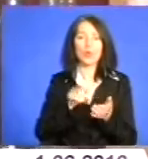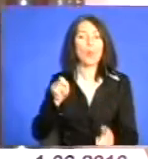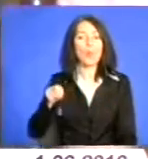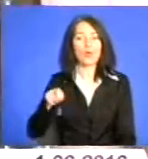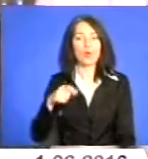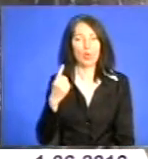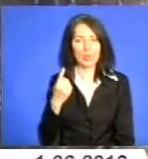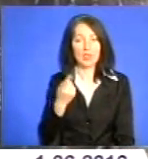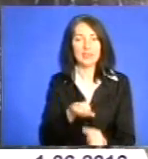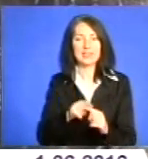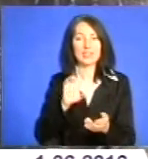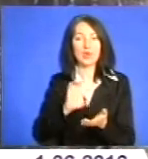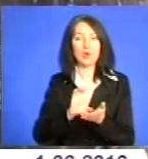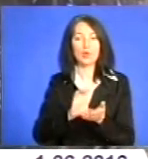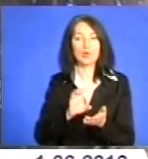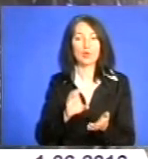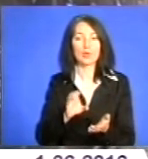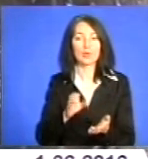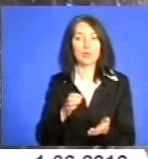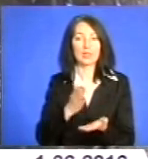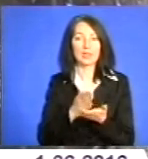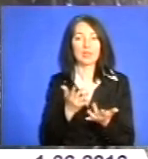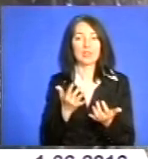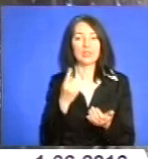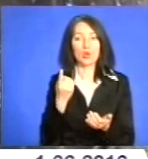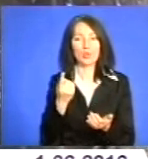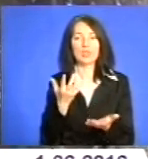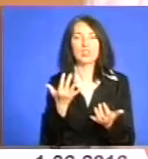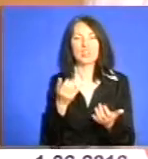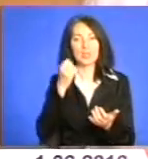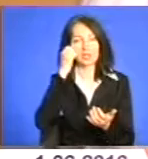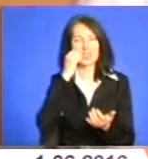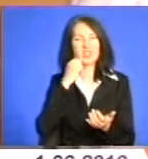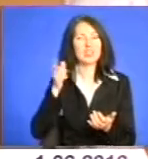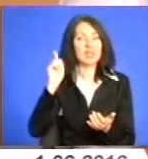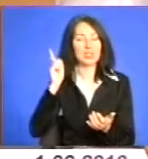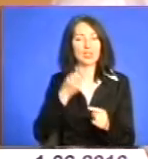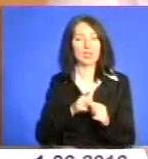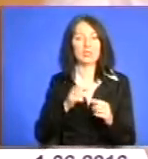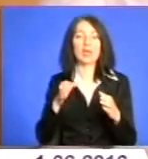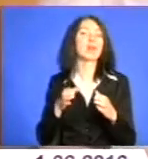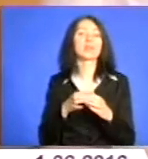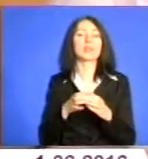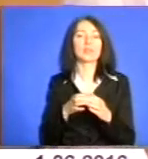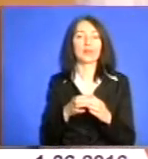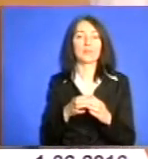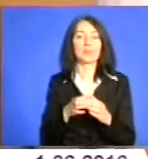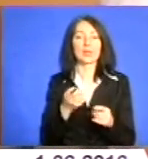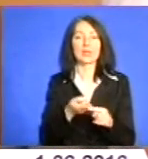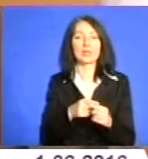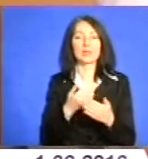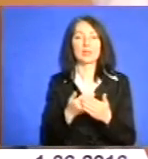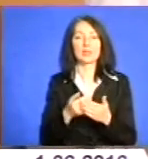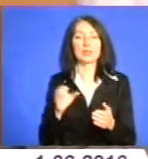одна з них, і, по-моєму, є ще одна, ще старіша. Ця серія, от друга і третя, це от якраз